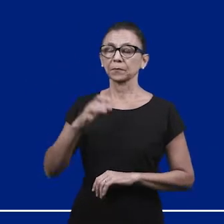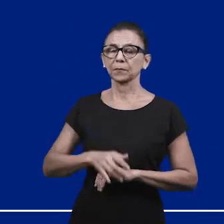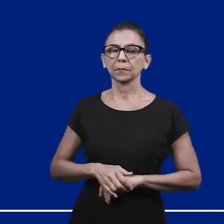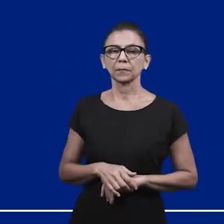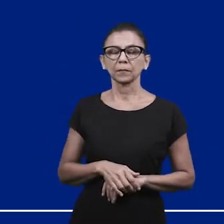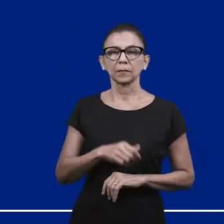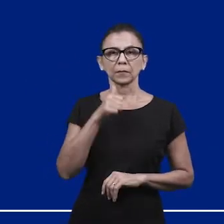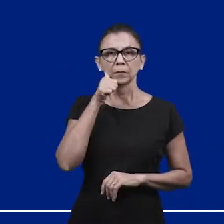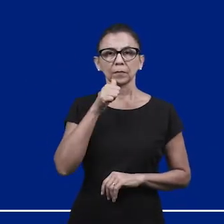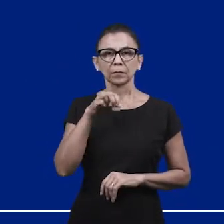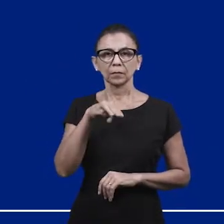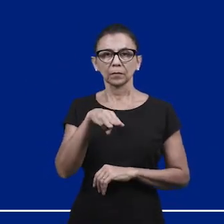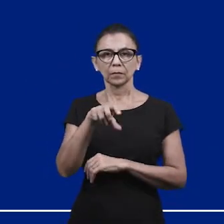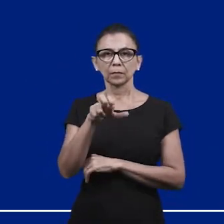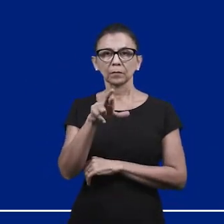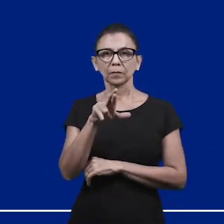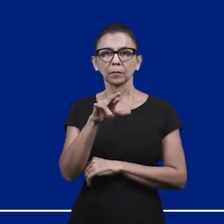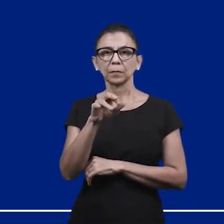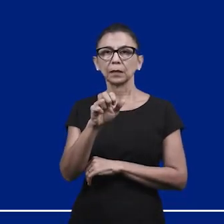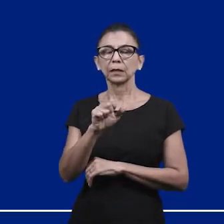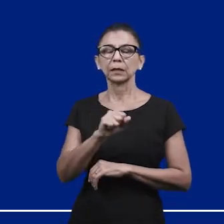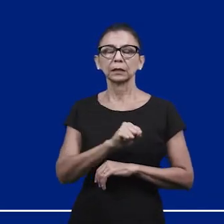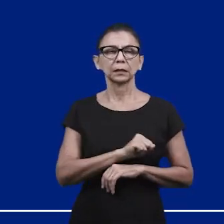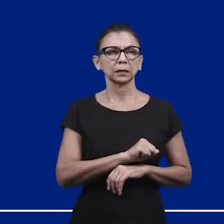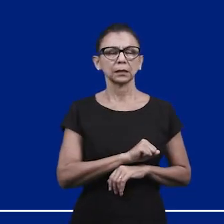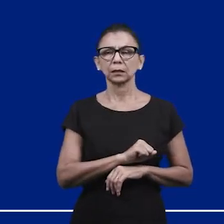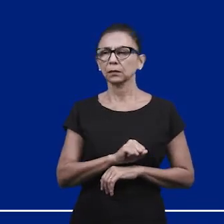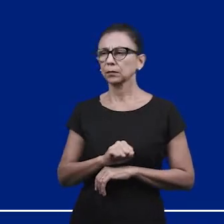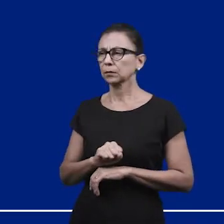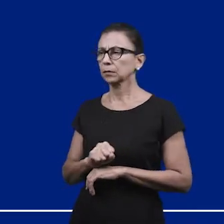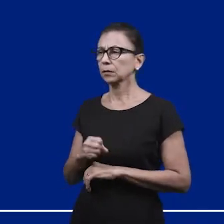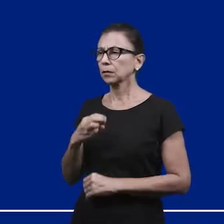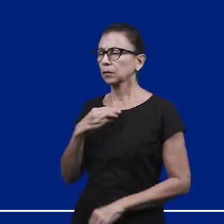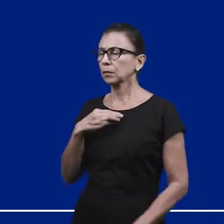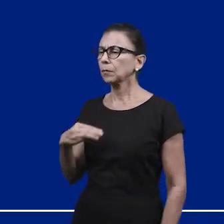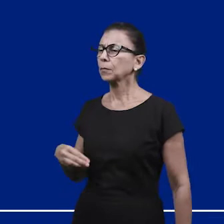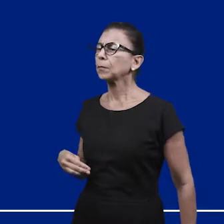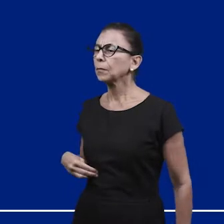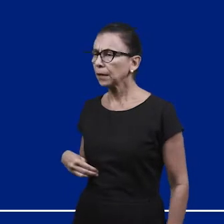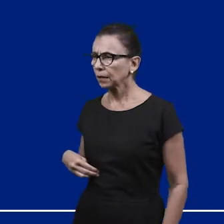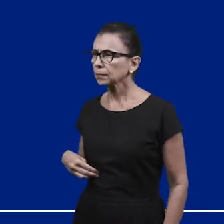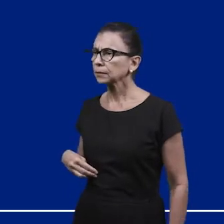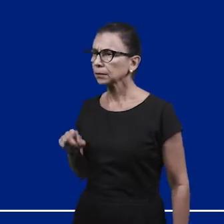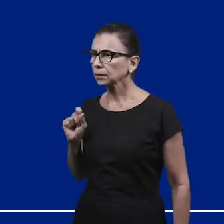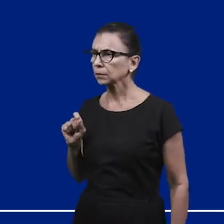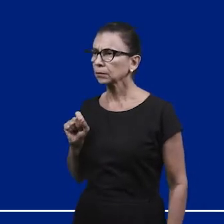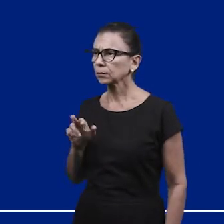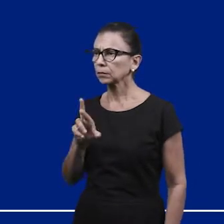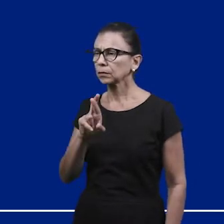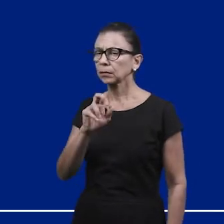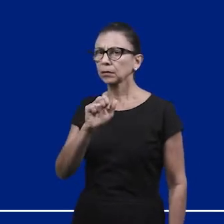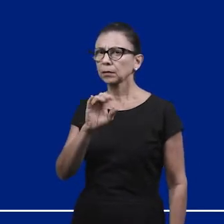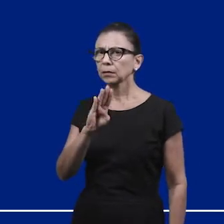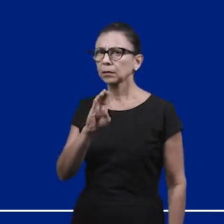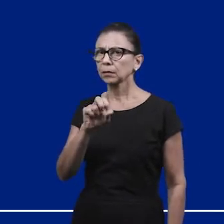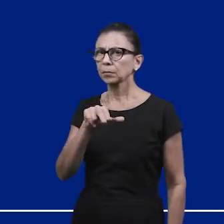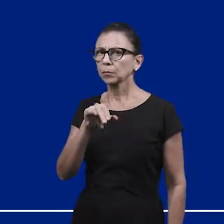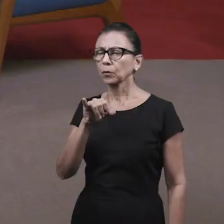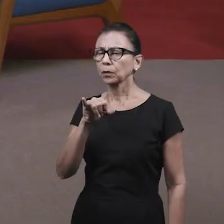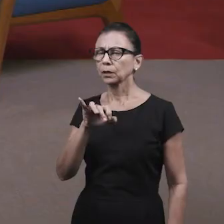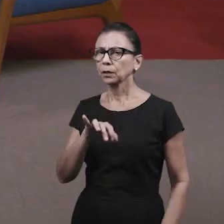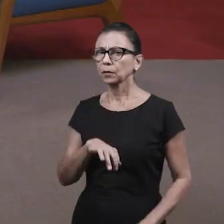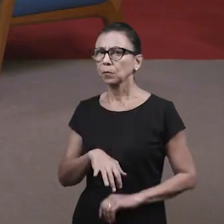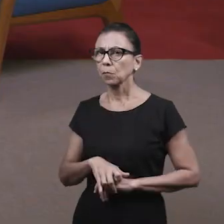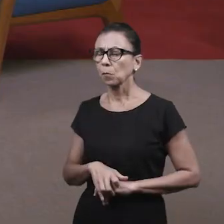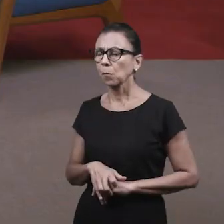Maria, elle, en se retournant, a dit, Rabboni, qui veut dire maître. Ce